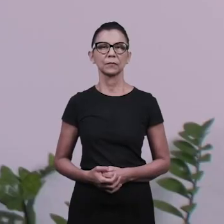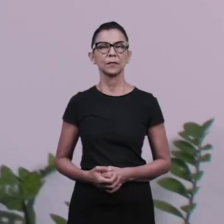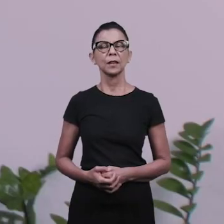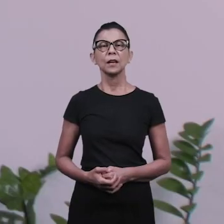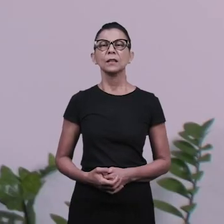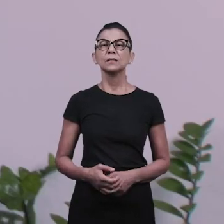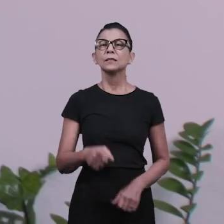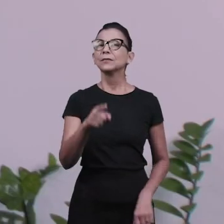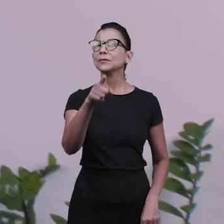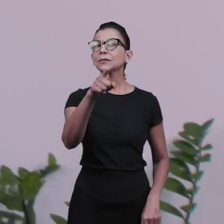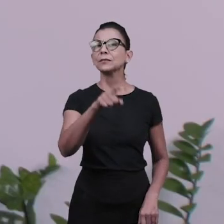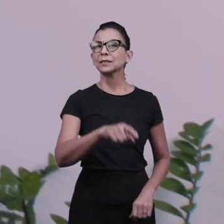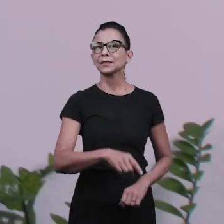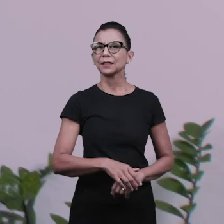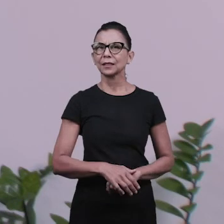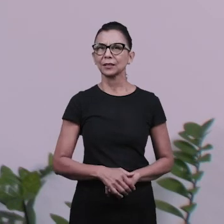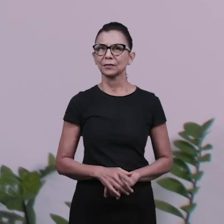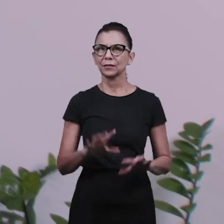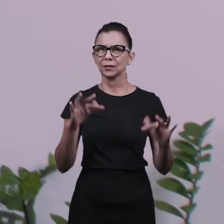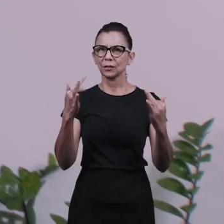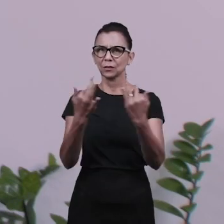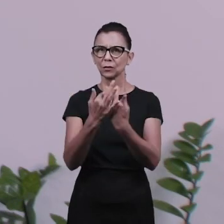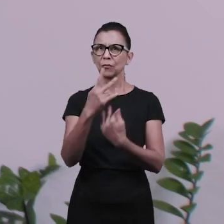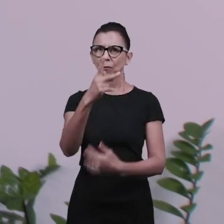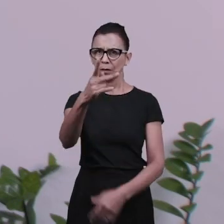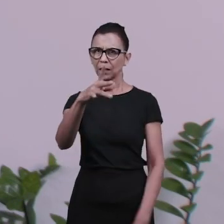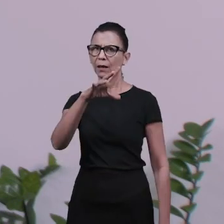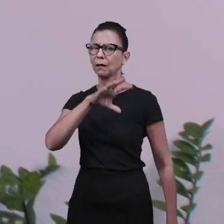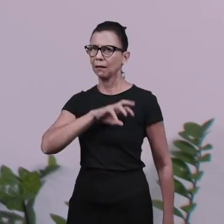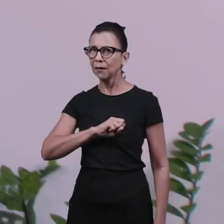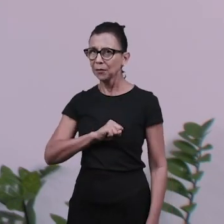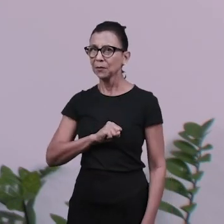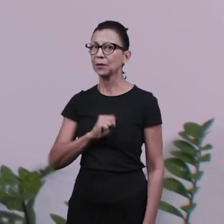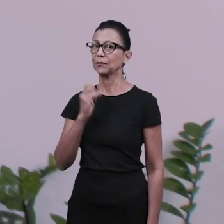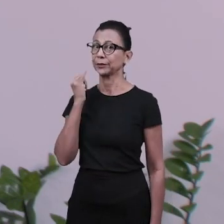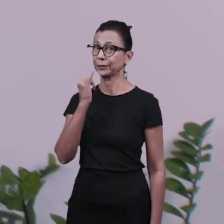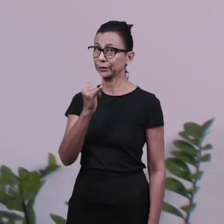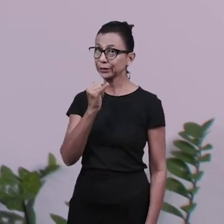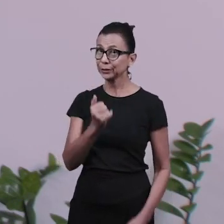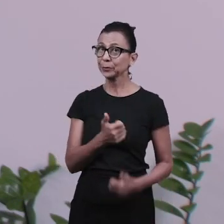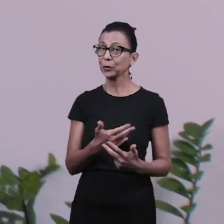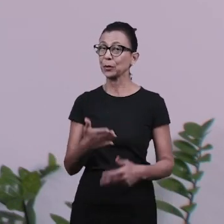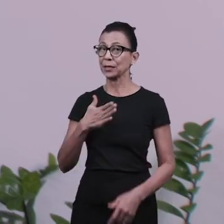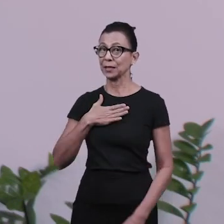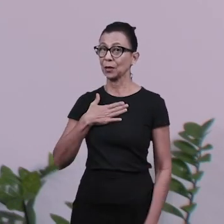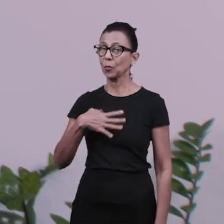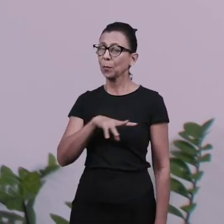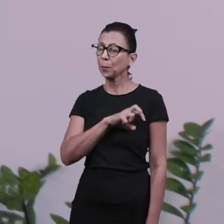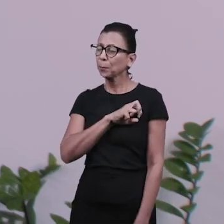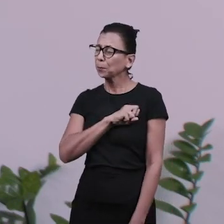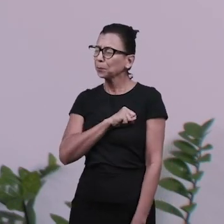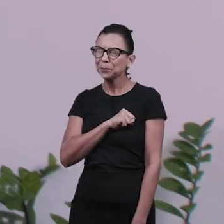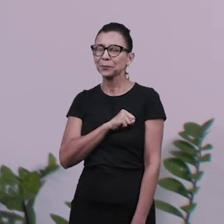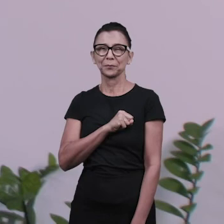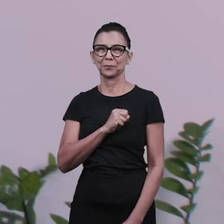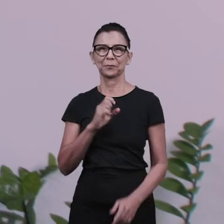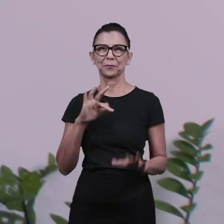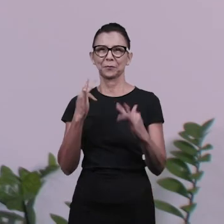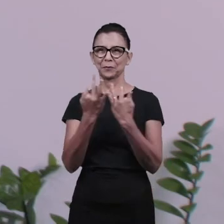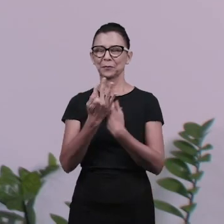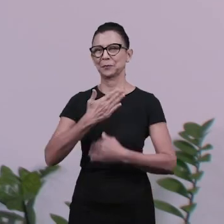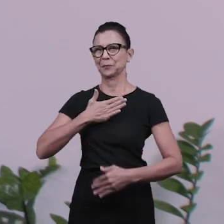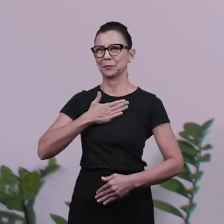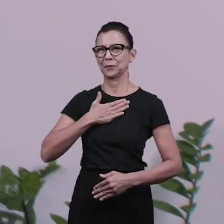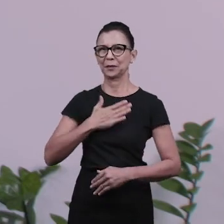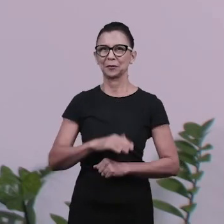Et vous? Vous aimez votre famille? Je vais vous dire une chose. Moi, j'aime beaucoup la mienne. Nous